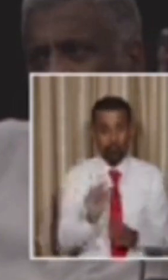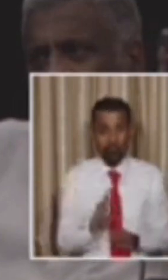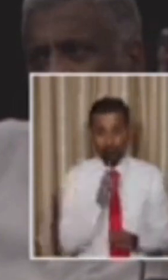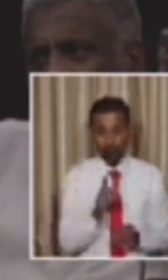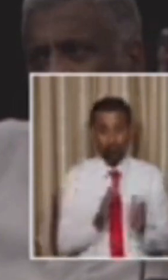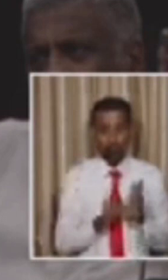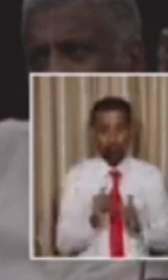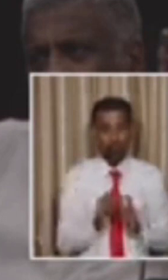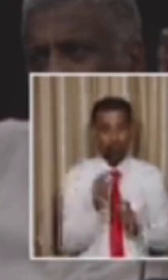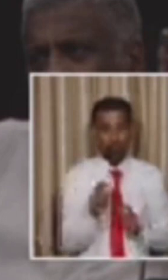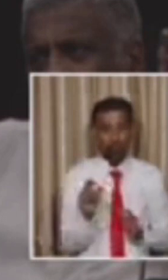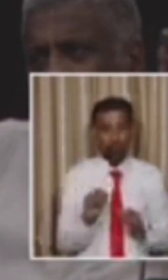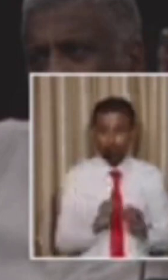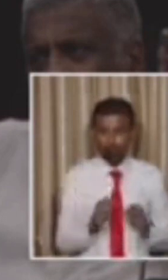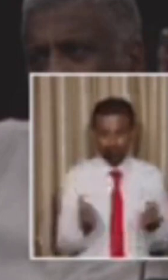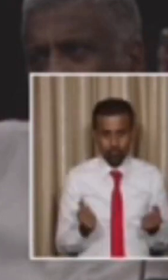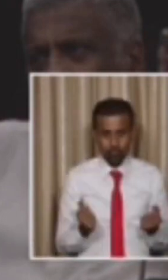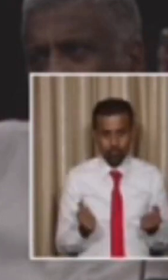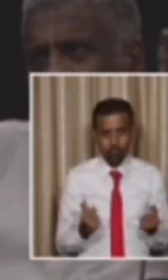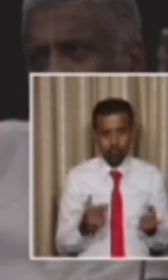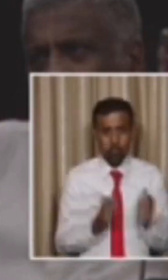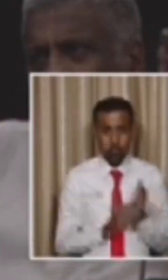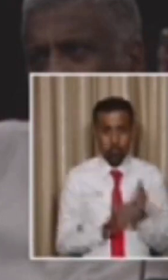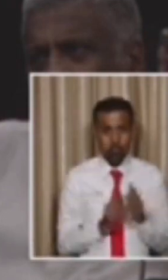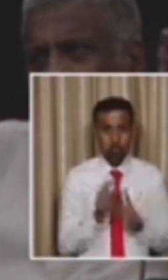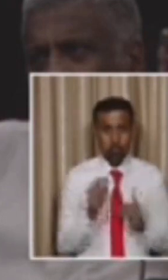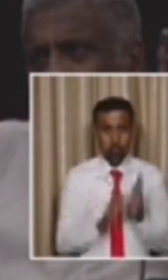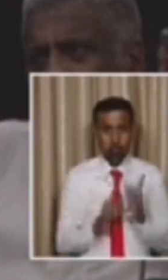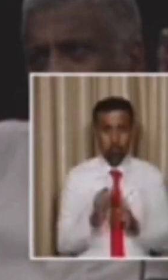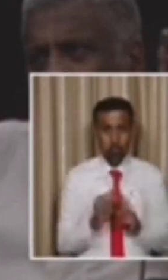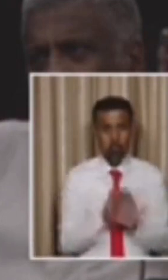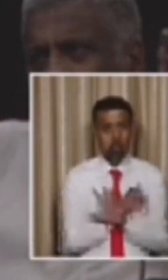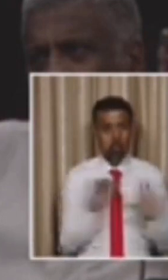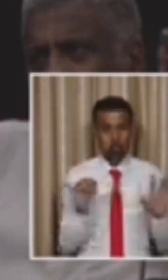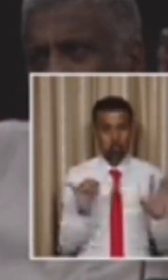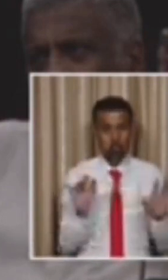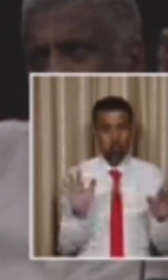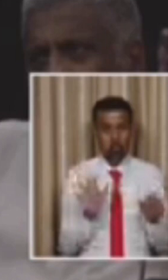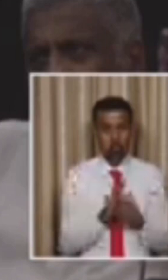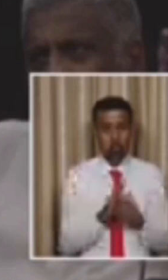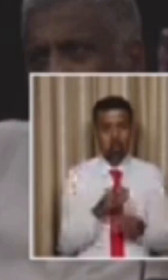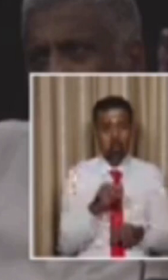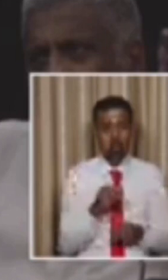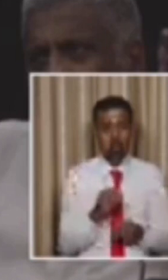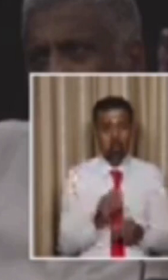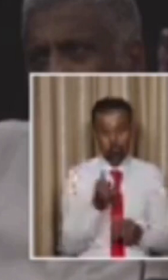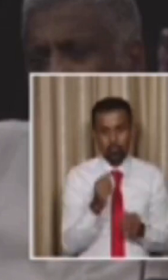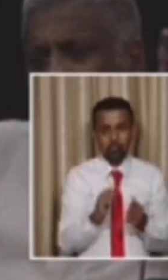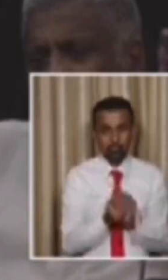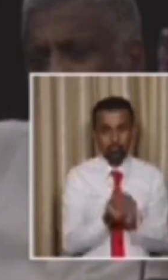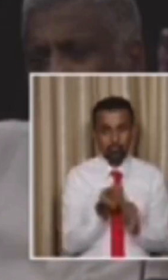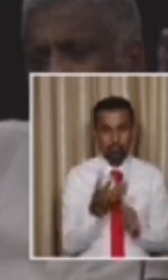අමාත්‍ය මණ්ඩලයේ අමාත්‍යවරුන් නොවන සමාජික මන්ත්‍රීවරයන් 16 දෙනුගෙන් සමන්විත පොදු ව්‍යාපාරම් කාලය වෙන මේ පොඩි සංශෝධනයක් වෙලා